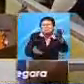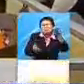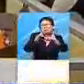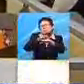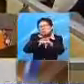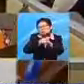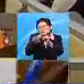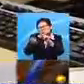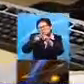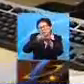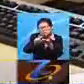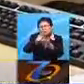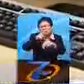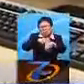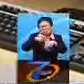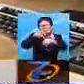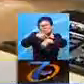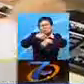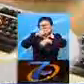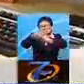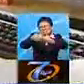perlahan dalam tempoh